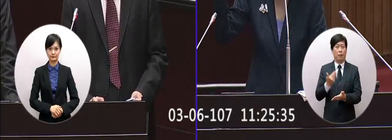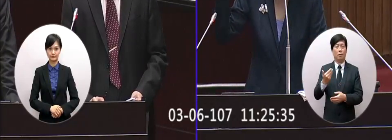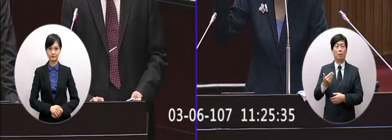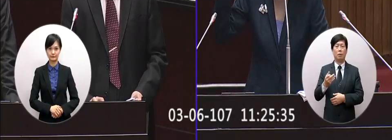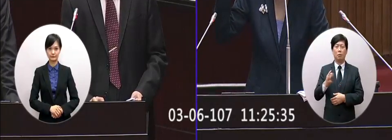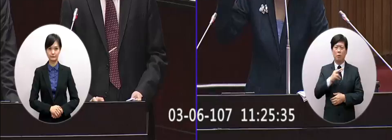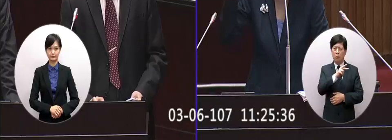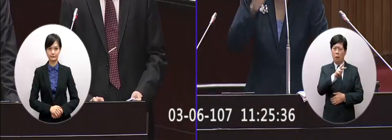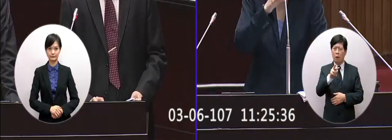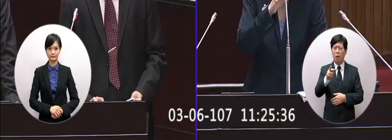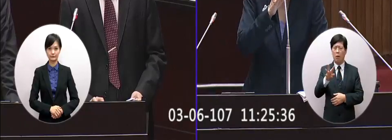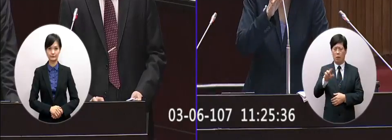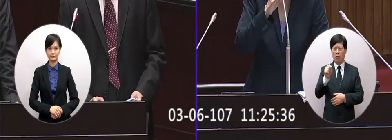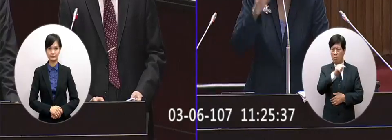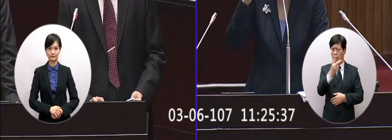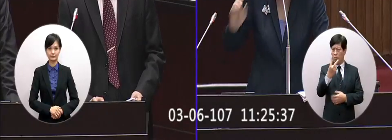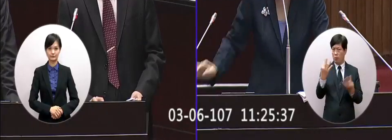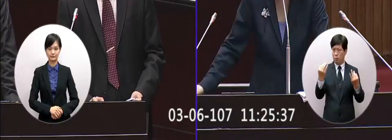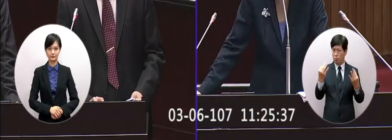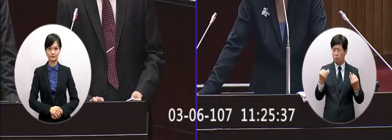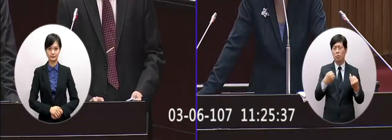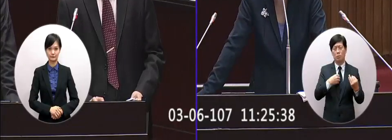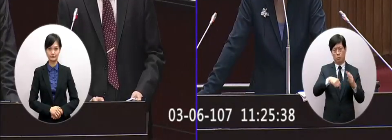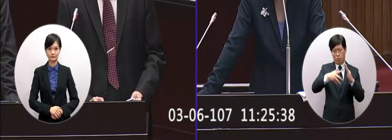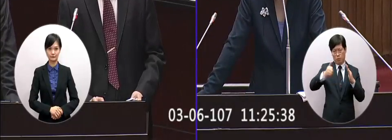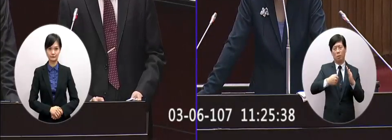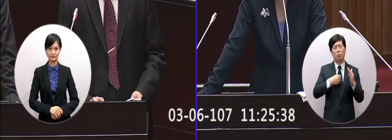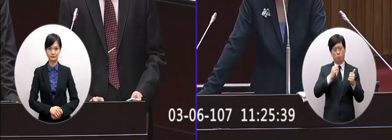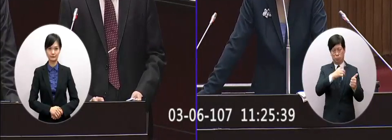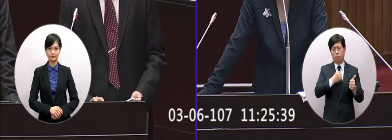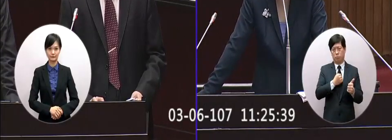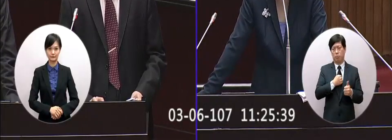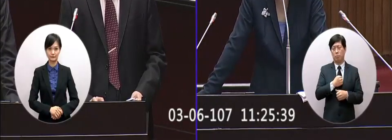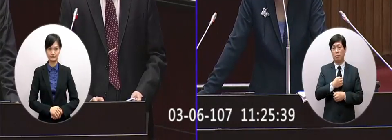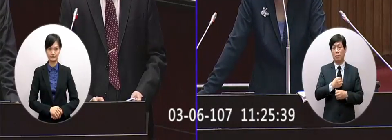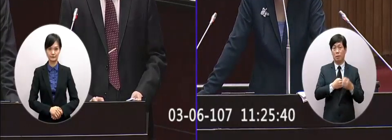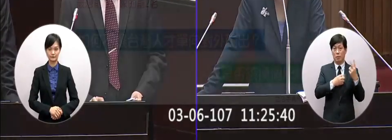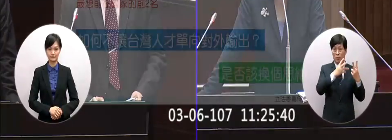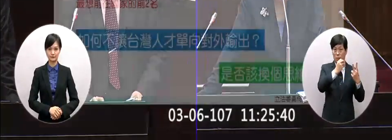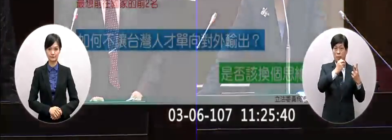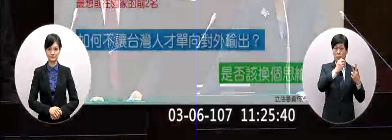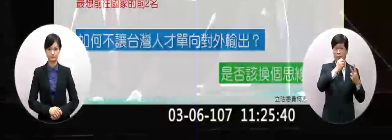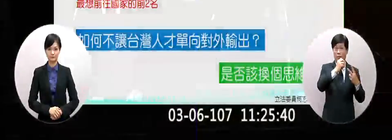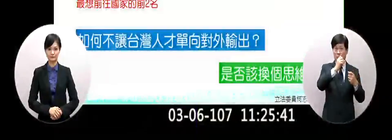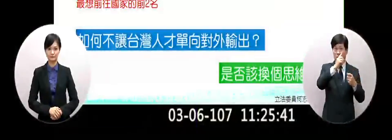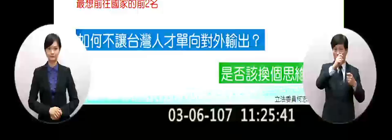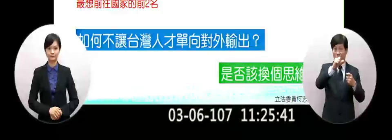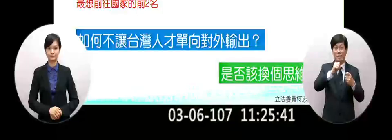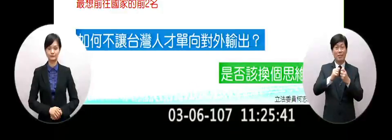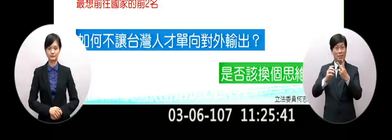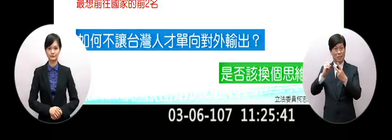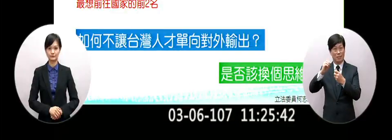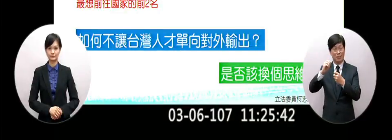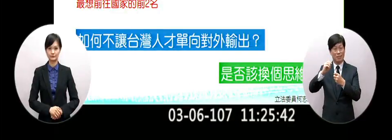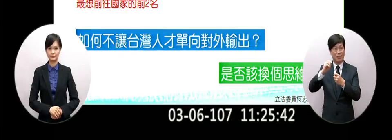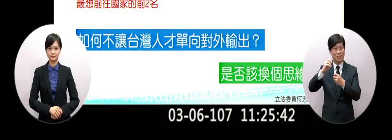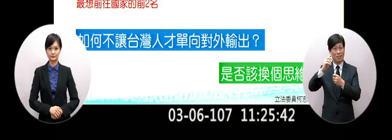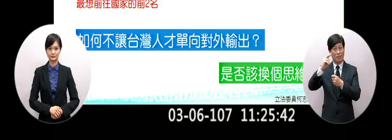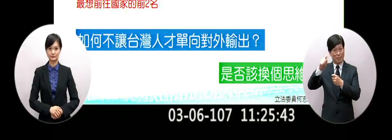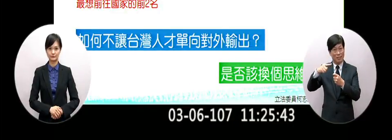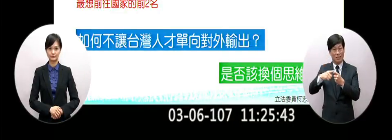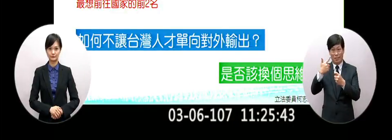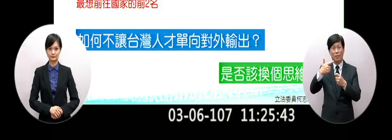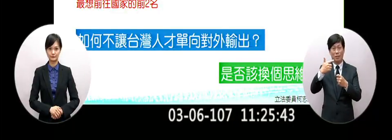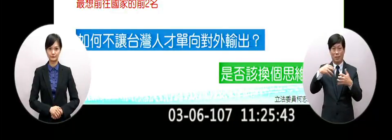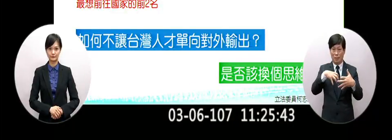什么？我们这样看看，其实有两个统计数字，我想院长应该要知道啊。从2005到2016年。这10年当中呢，我们台湾